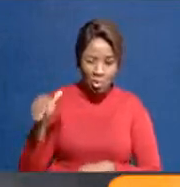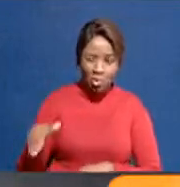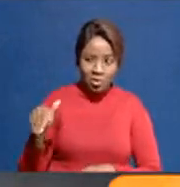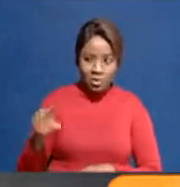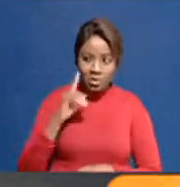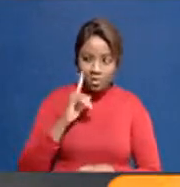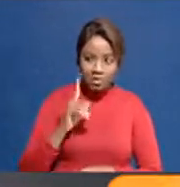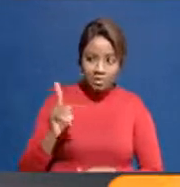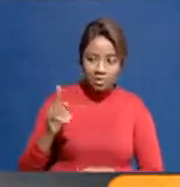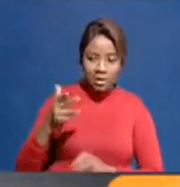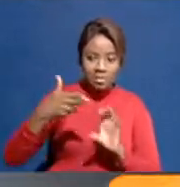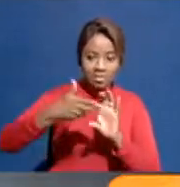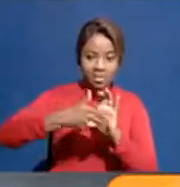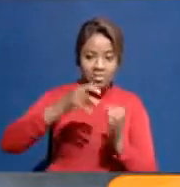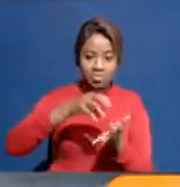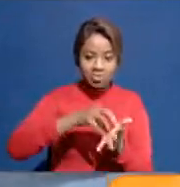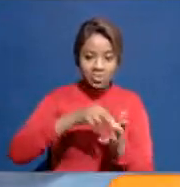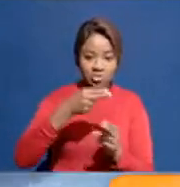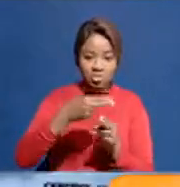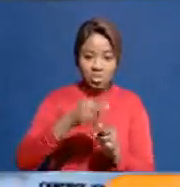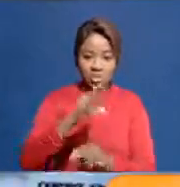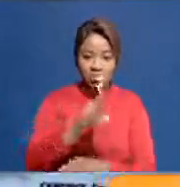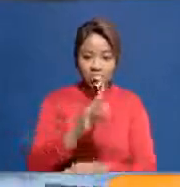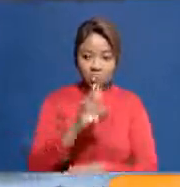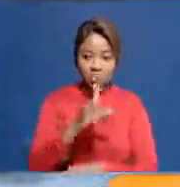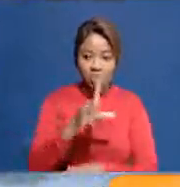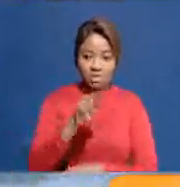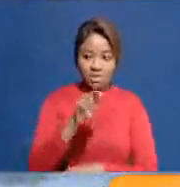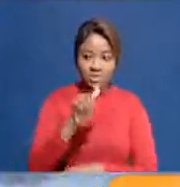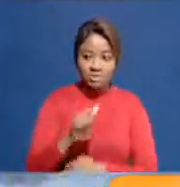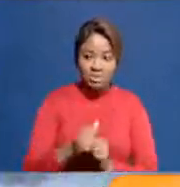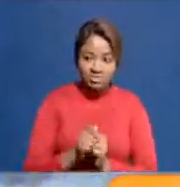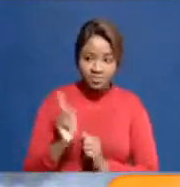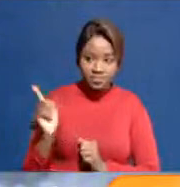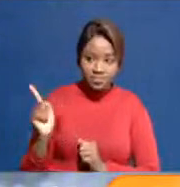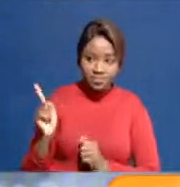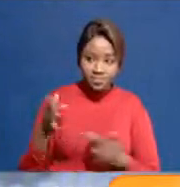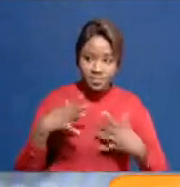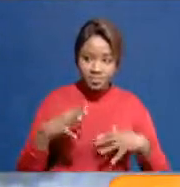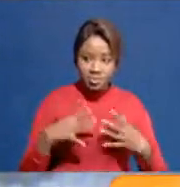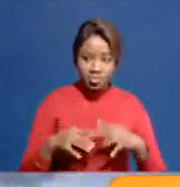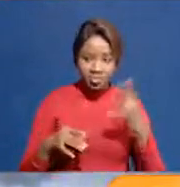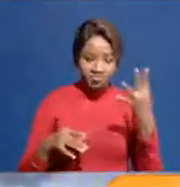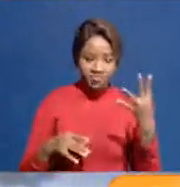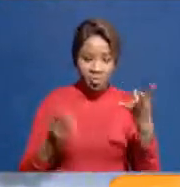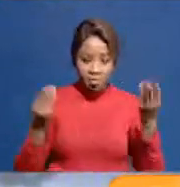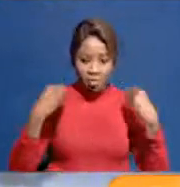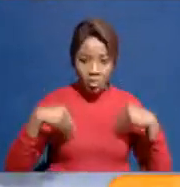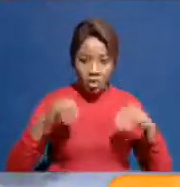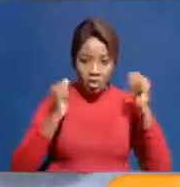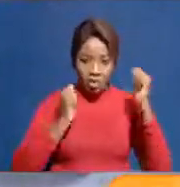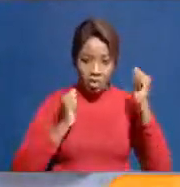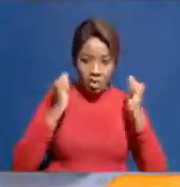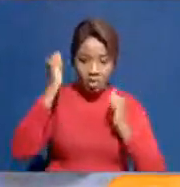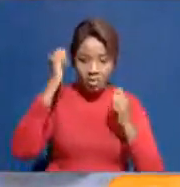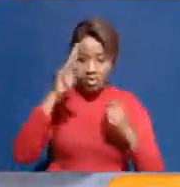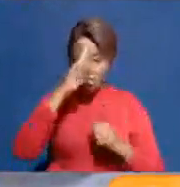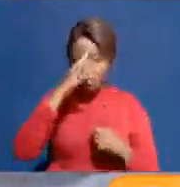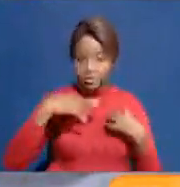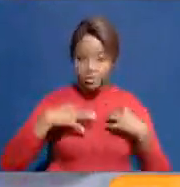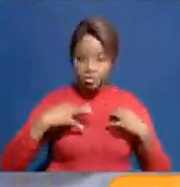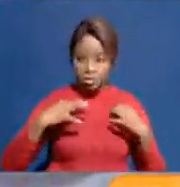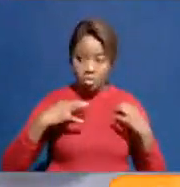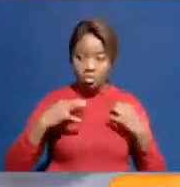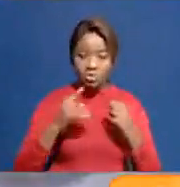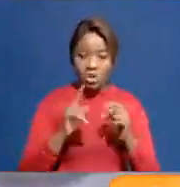la Nguluni Matungulu, zinaonyesha watu wanne waliovalia sare za polisi wakiandamana na mmoja